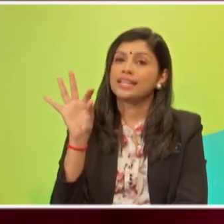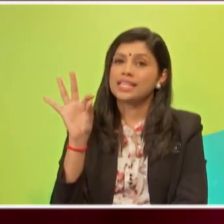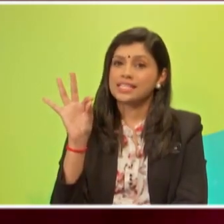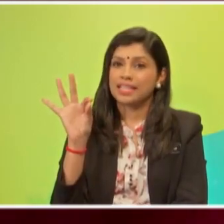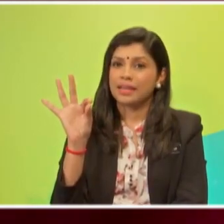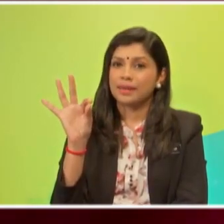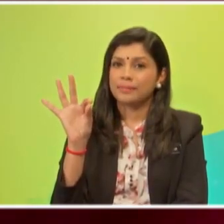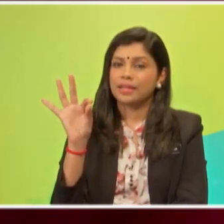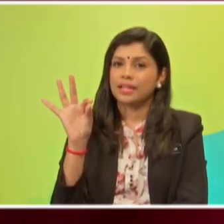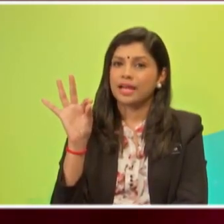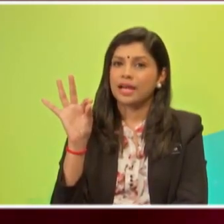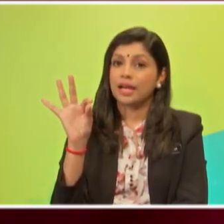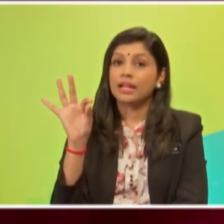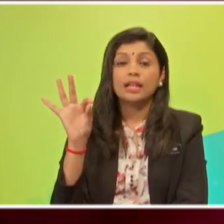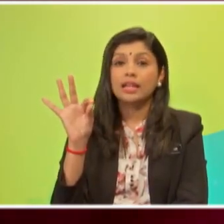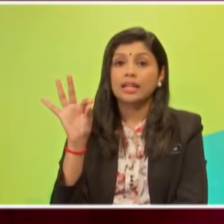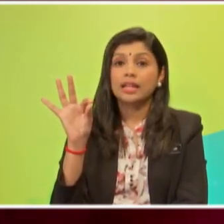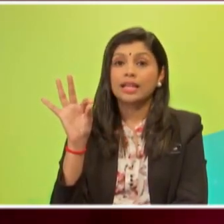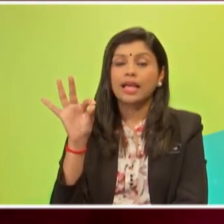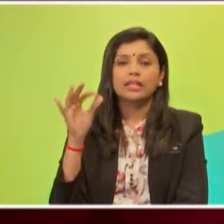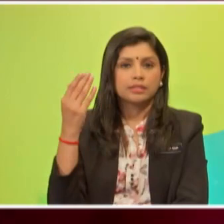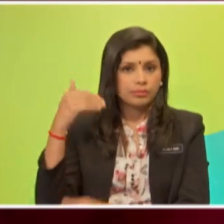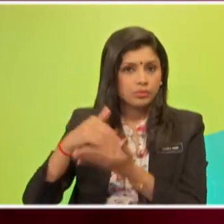lapan, sembilan,